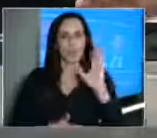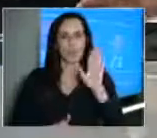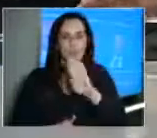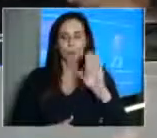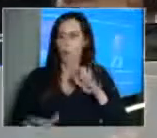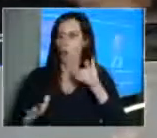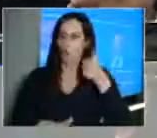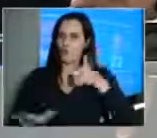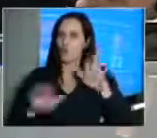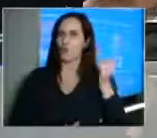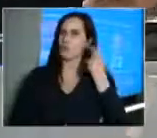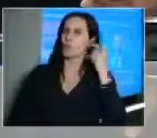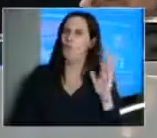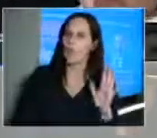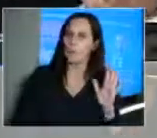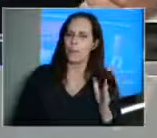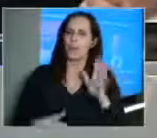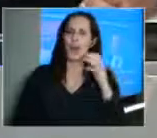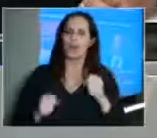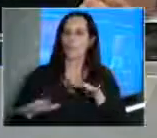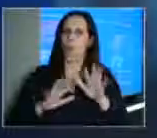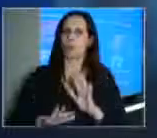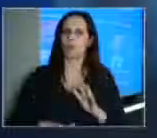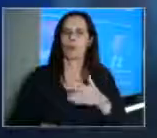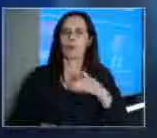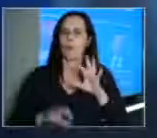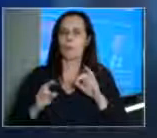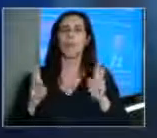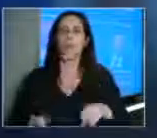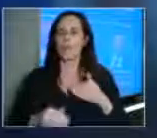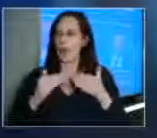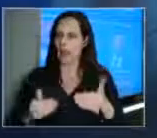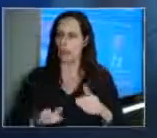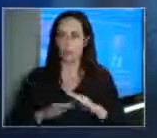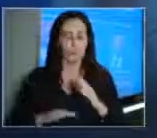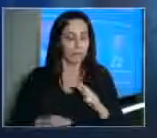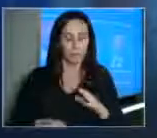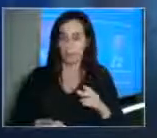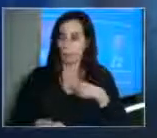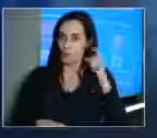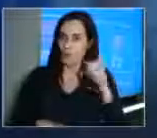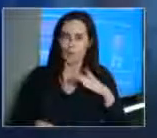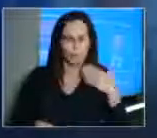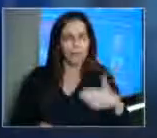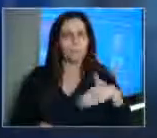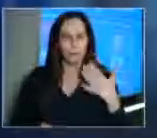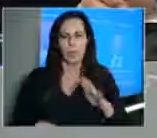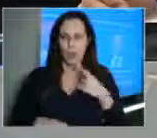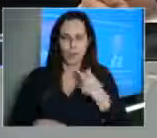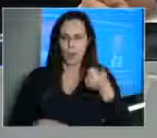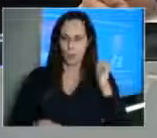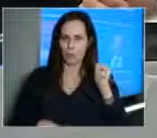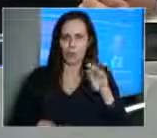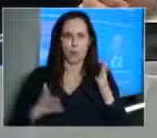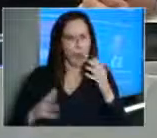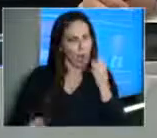שנתניהו בשלטון, וכל הזמן שומעים נורא קשה בקואליציה, אנחנו לא באמת יכולים לקדם. עם כל, באמת, אני שומע את זה בהמשך ישיר למה שאני אמר לי אתמול,